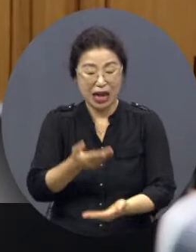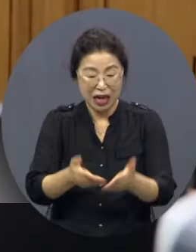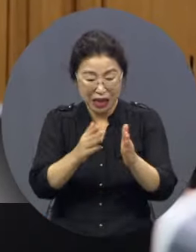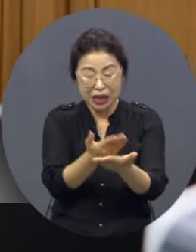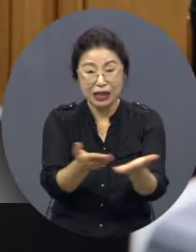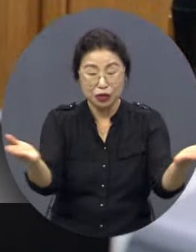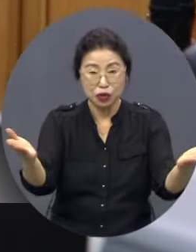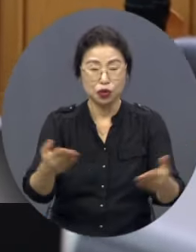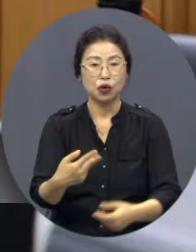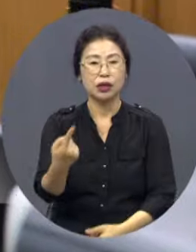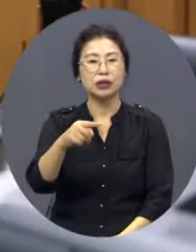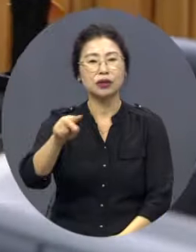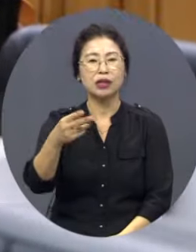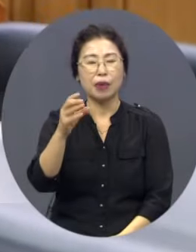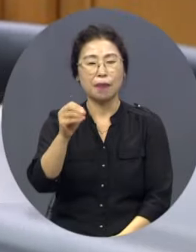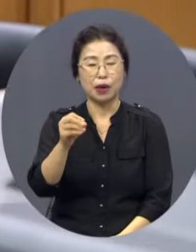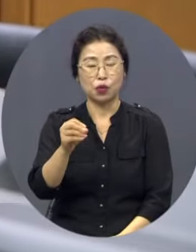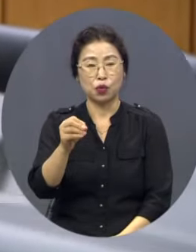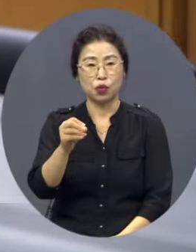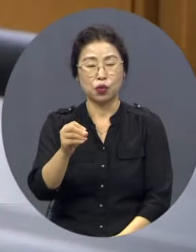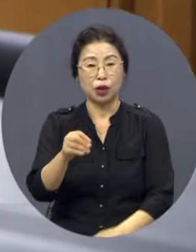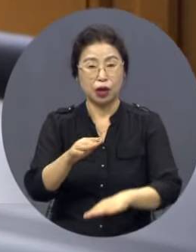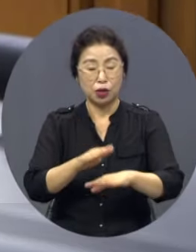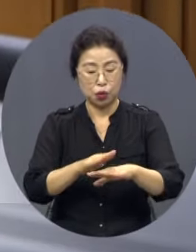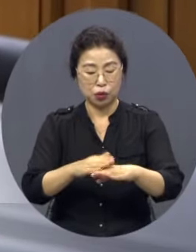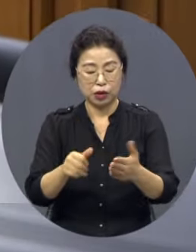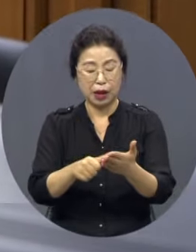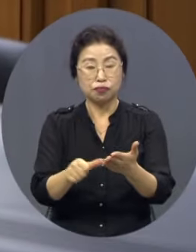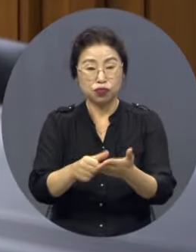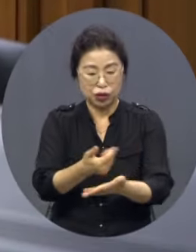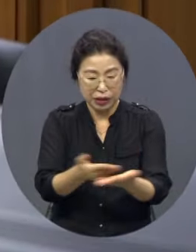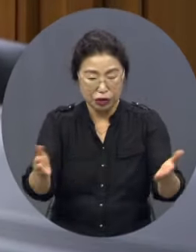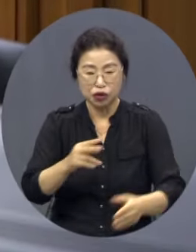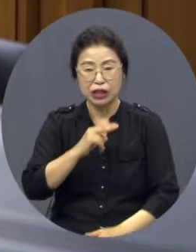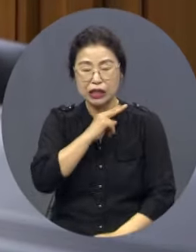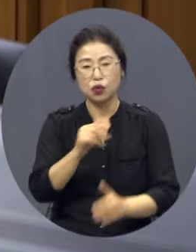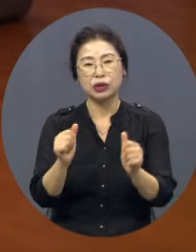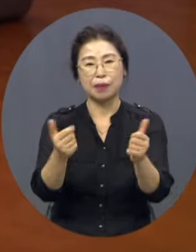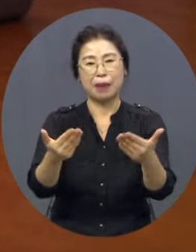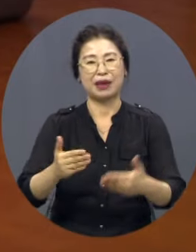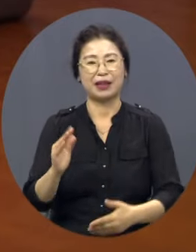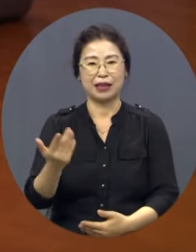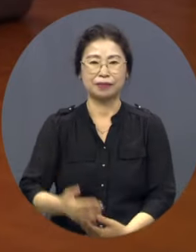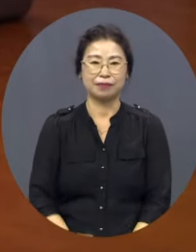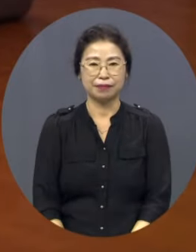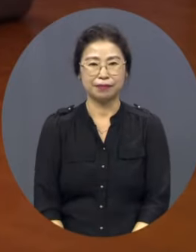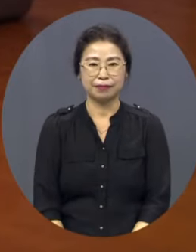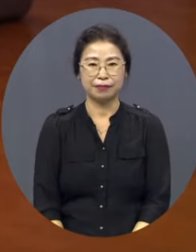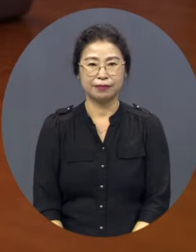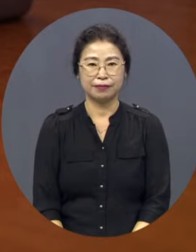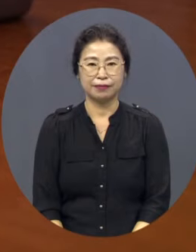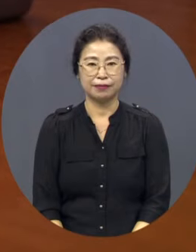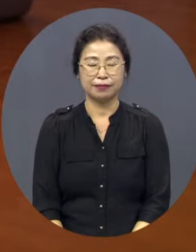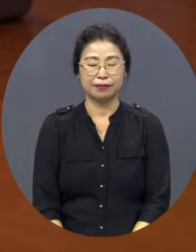돌려 1,200만 원어치의 농산물을 제공한 혐의로 재판에 넘겨졌습니다.